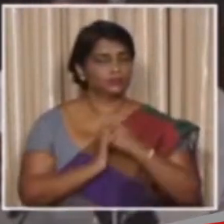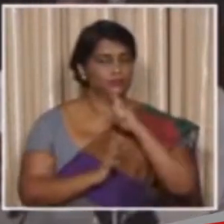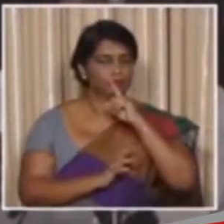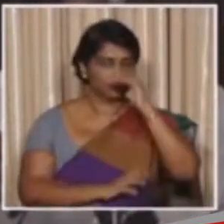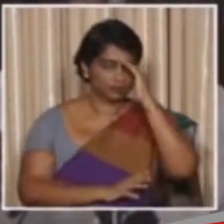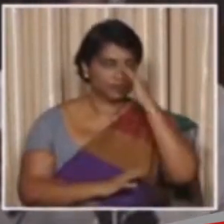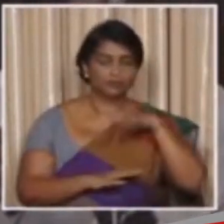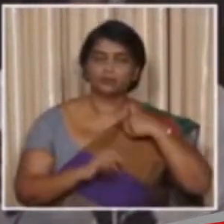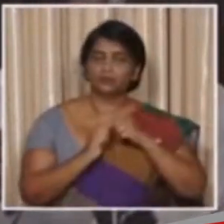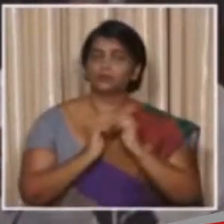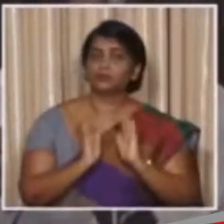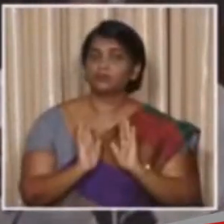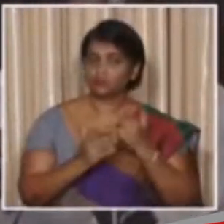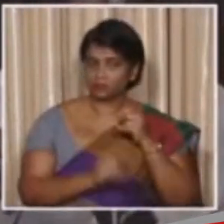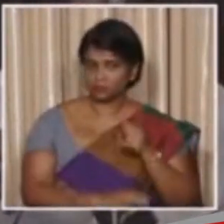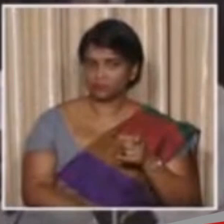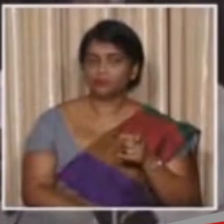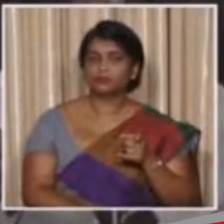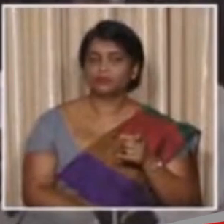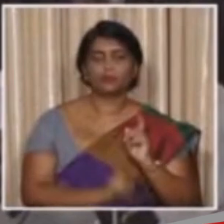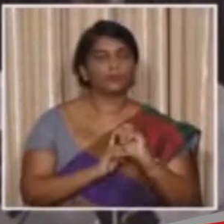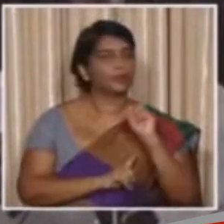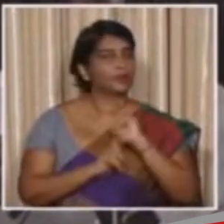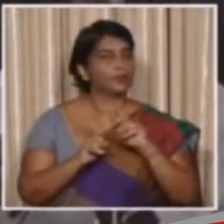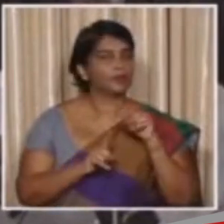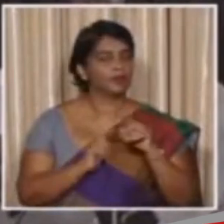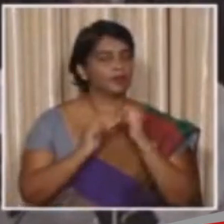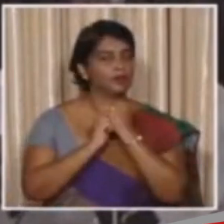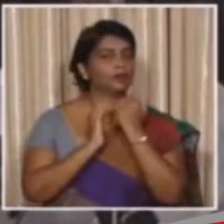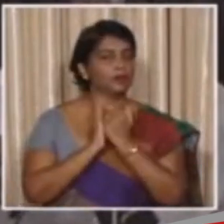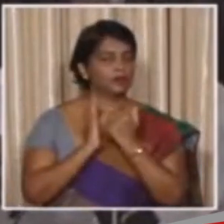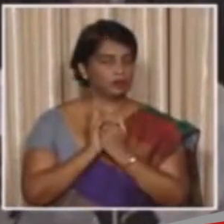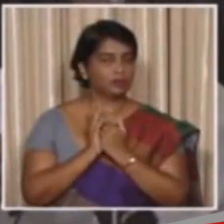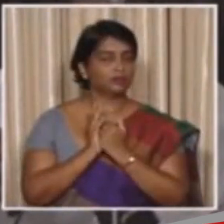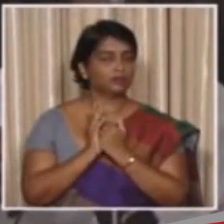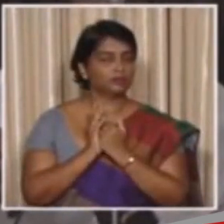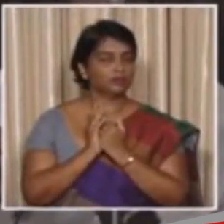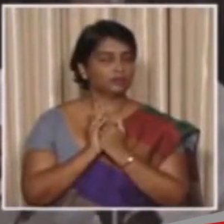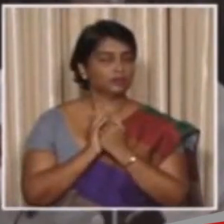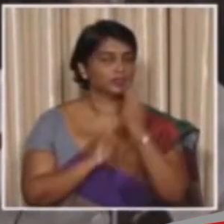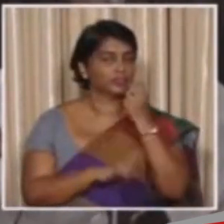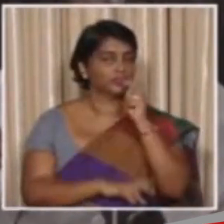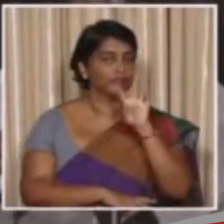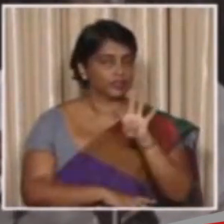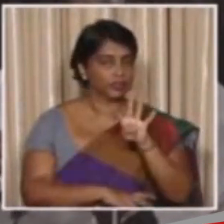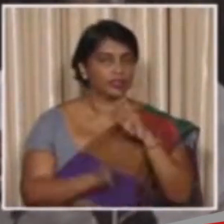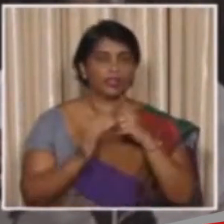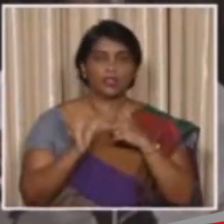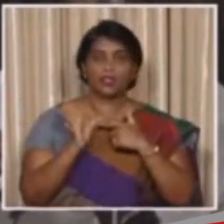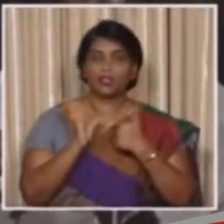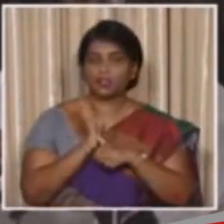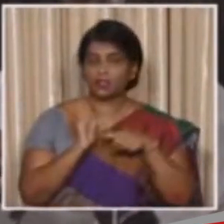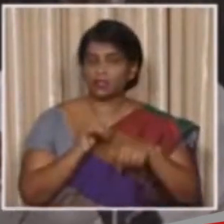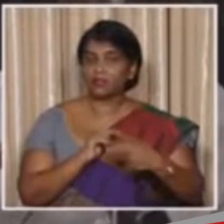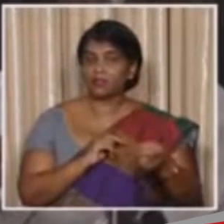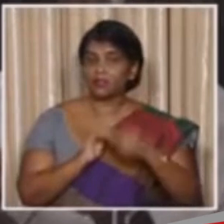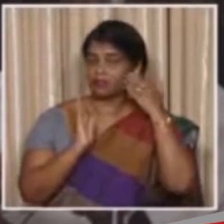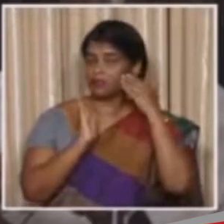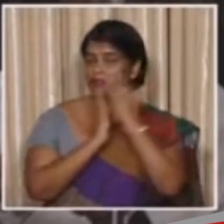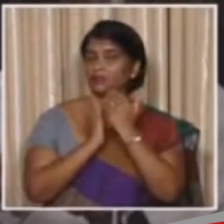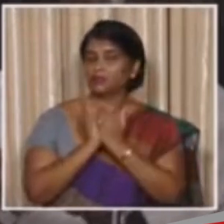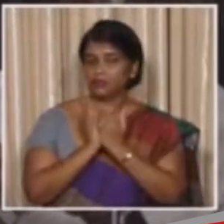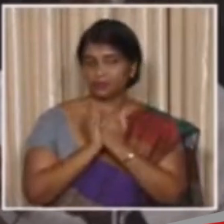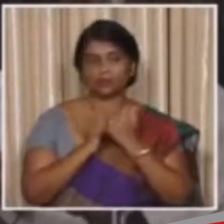ප්‍රධාන වැඩකටයුතු ආරම්භයේදී පාර්ලිමේන්තුවේ වැඩකටයුතු විසර්ජන 2024 50 කෙටුම්පතේ අද දිනට නියමිත කාර්යක